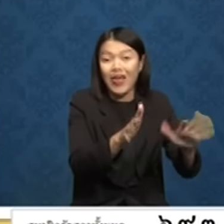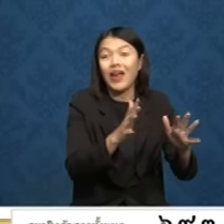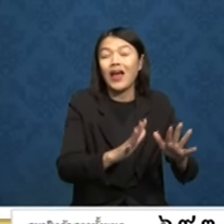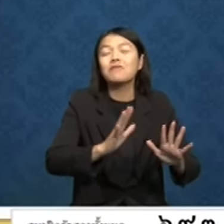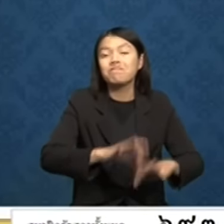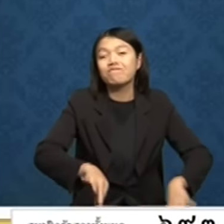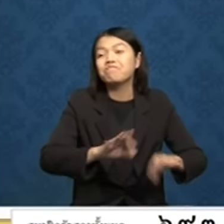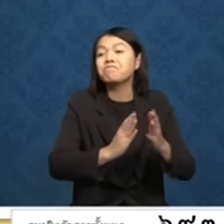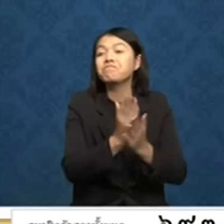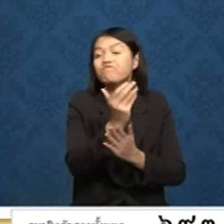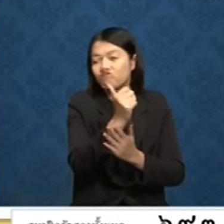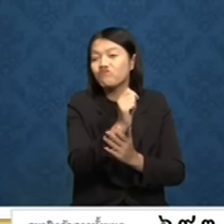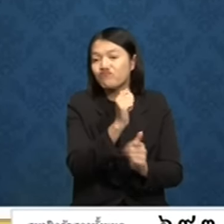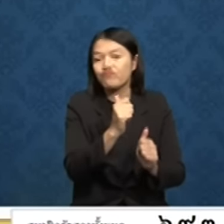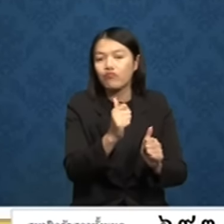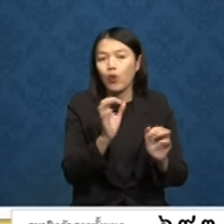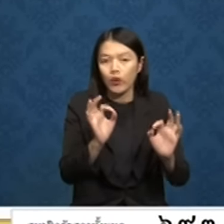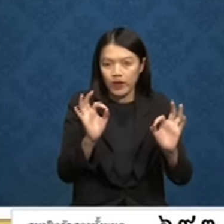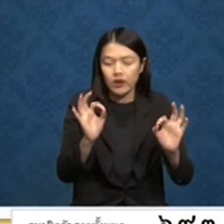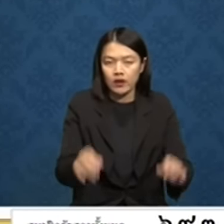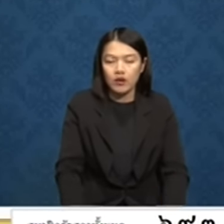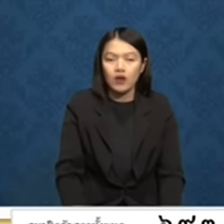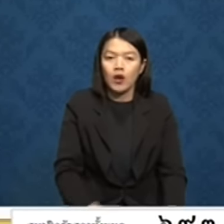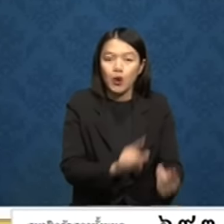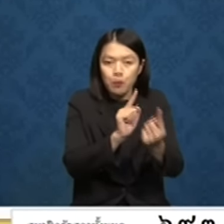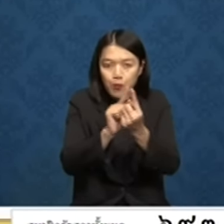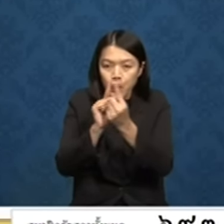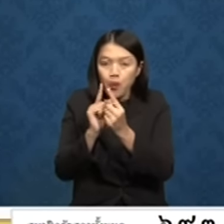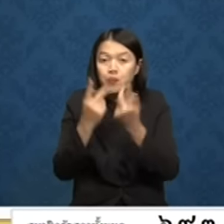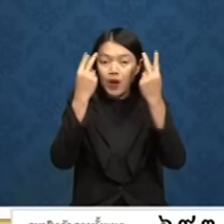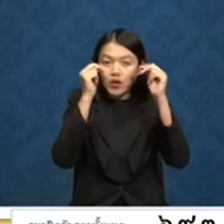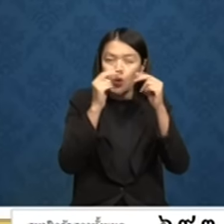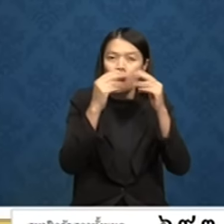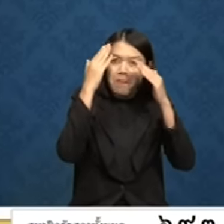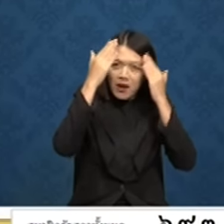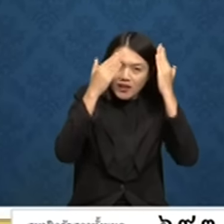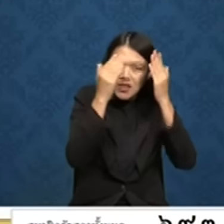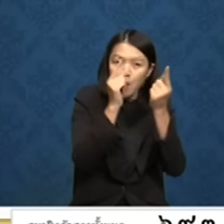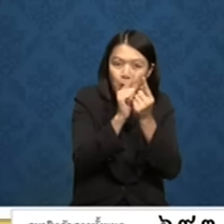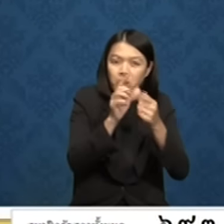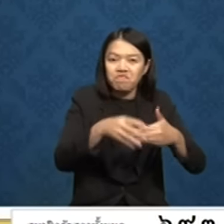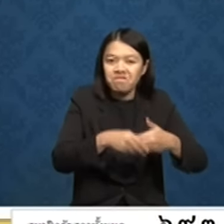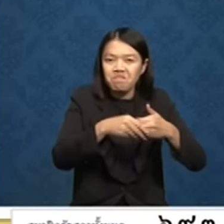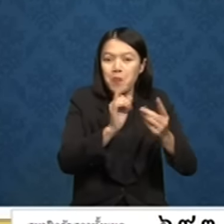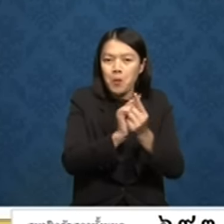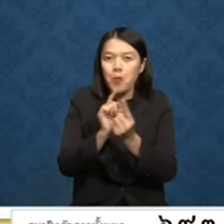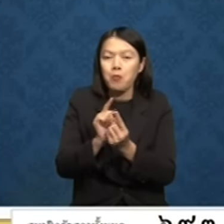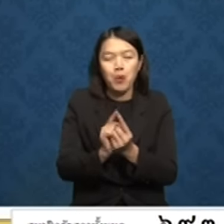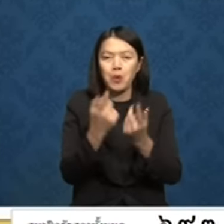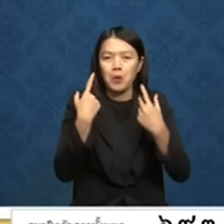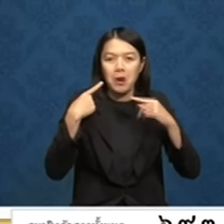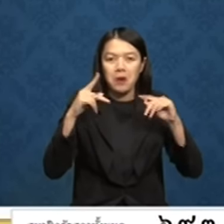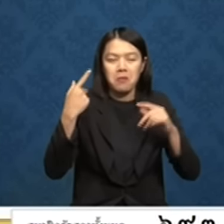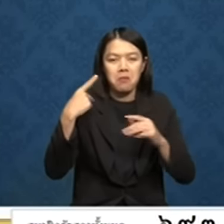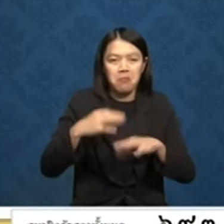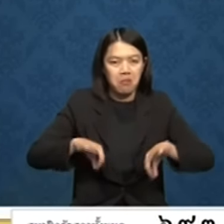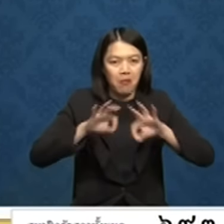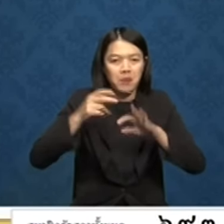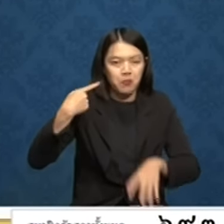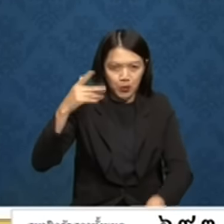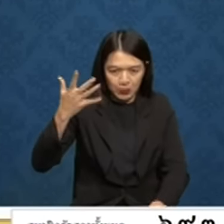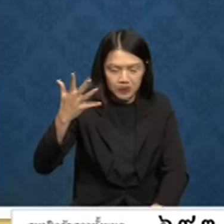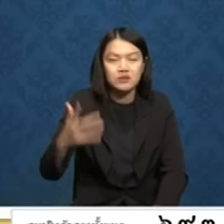สำเร็จอย่างหนึ่งก็โอเคนะครับพบปากกับนายกรัฐมนตรีมาเลเซียหลายครั้งแต่ก็ดูเหมือนจะไม่มีสาระสำคัญอะไรมากนะครับ